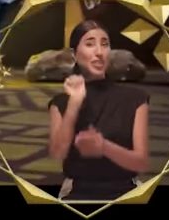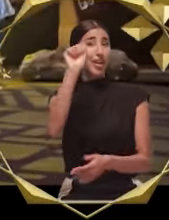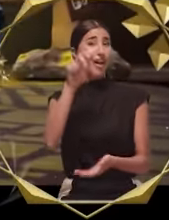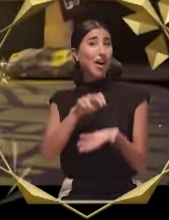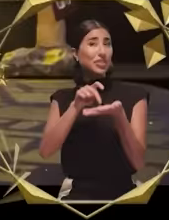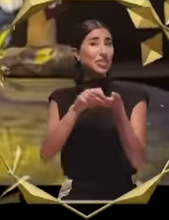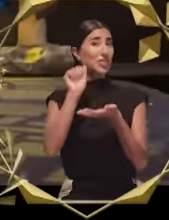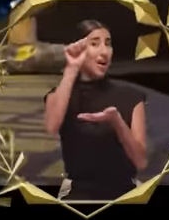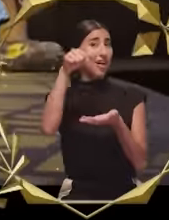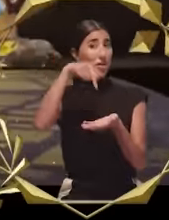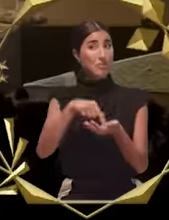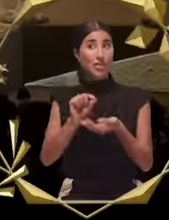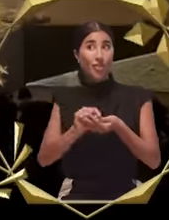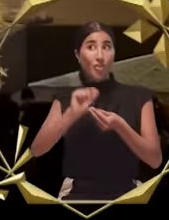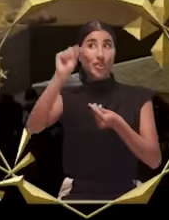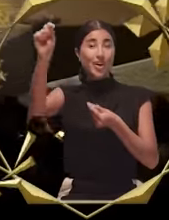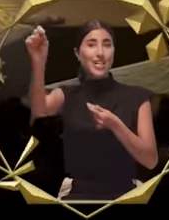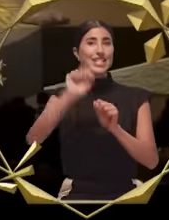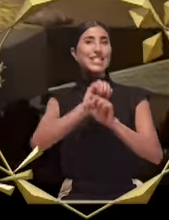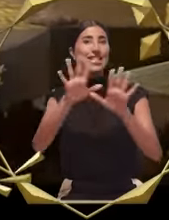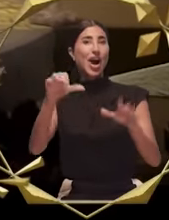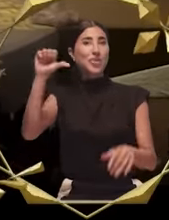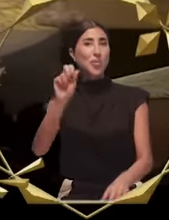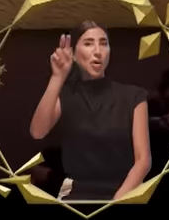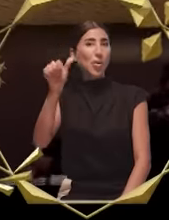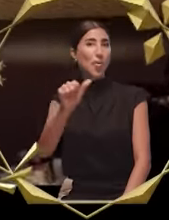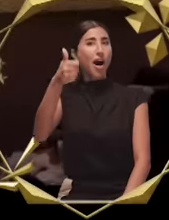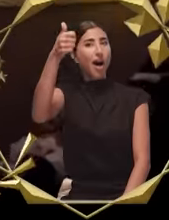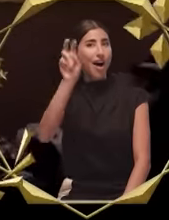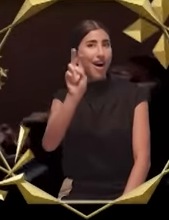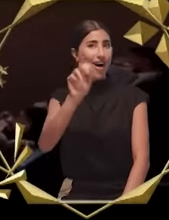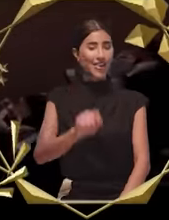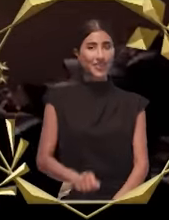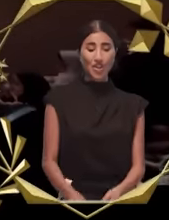خطوة طق خطوة طاق، من هنا إلى ساحر وقوى.